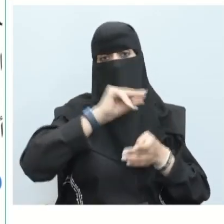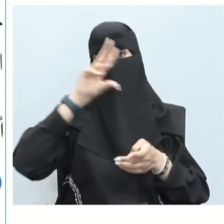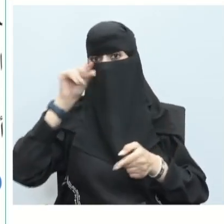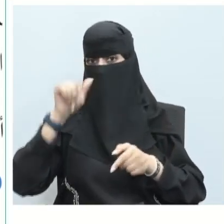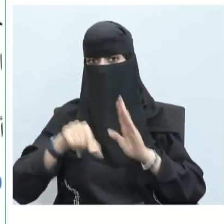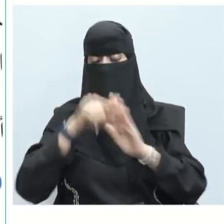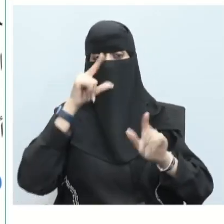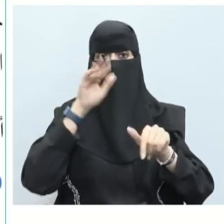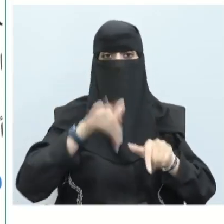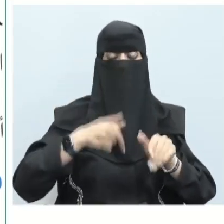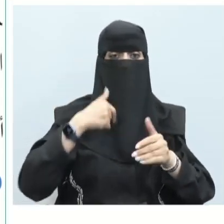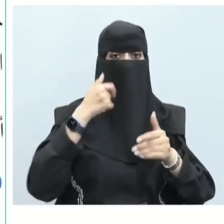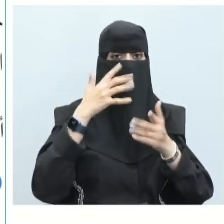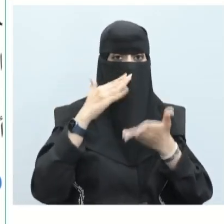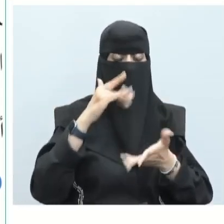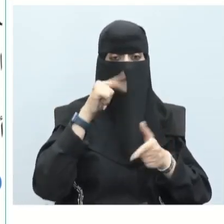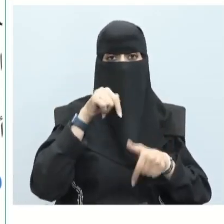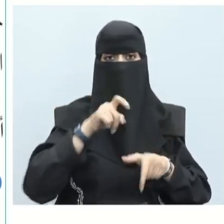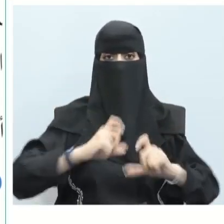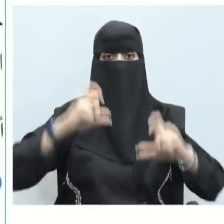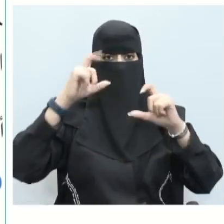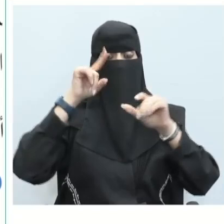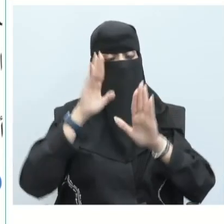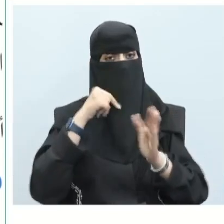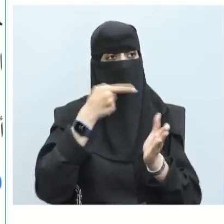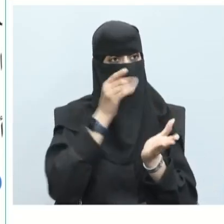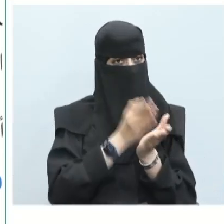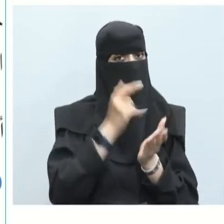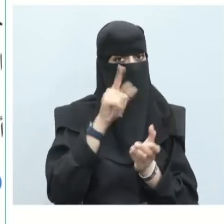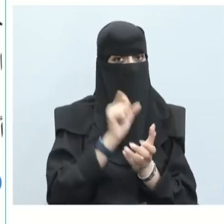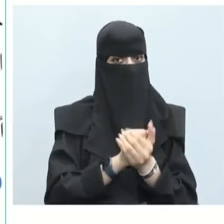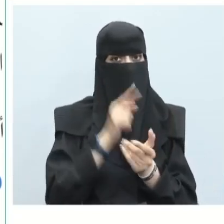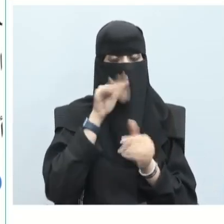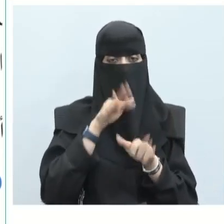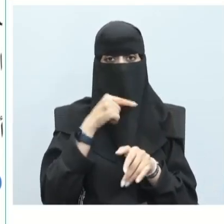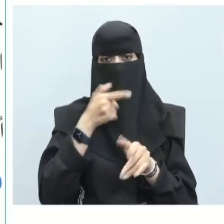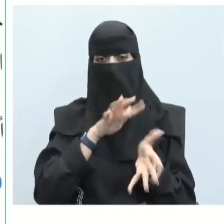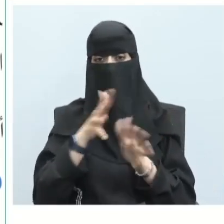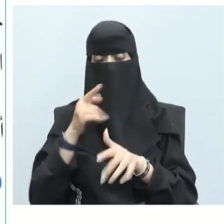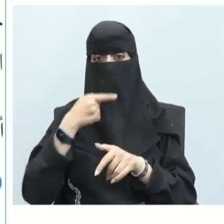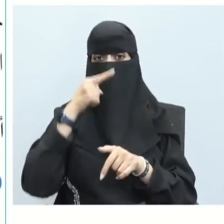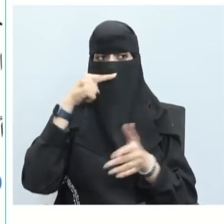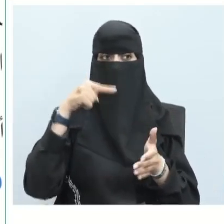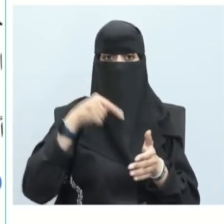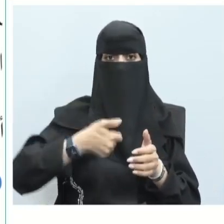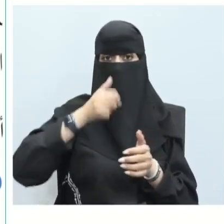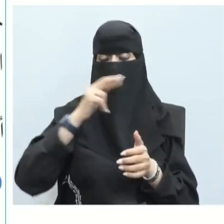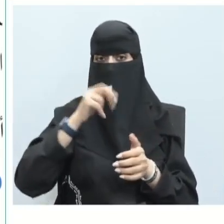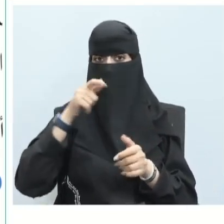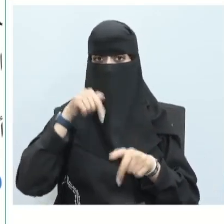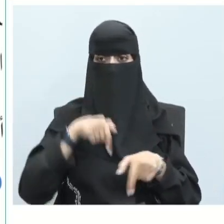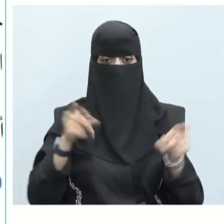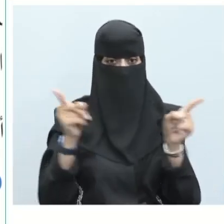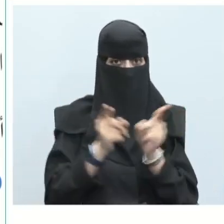موضوع الحجه بل يعد حجه منطقيه سليمه كان اقول اذا لم نحد من